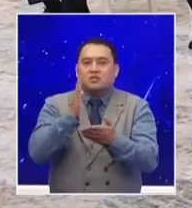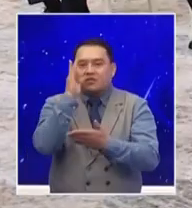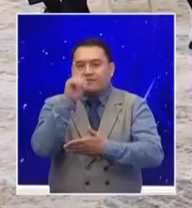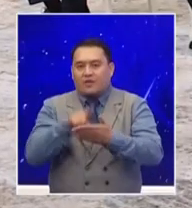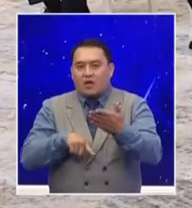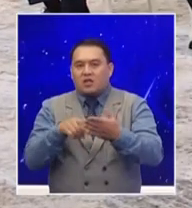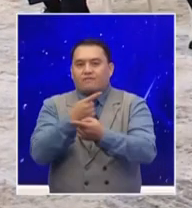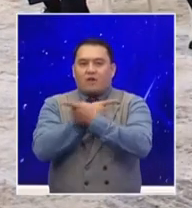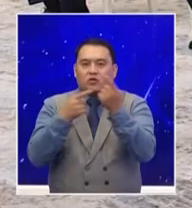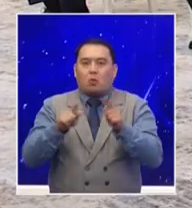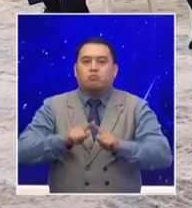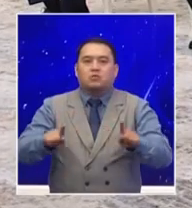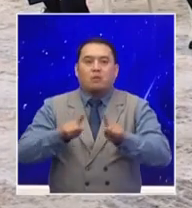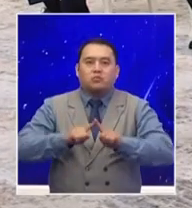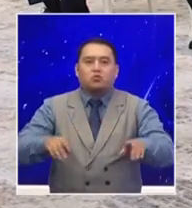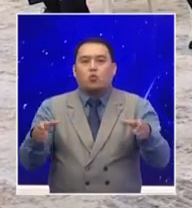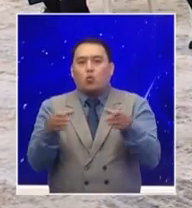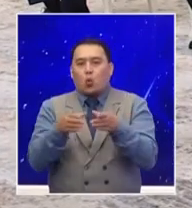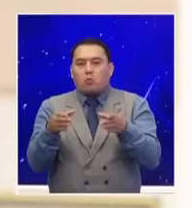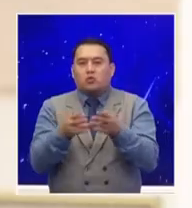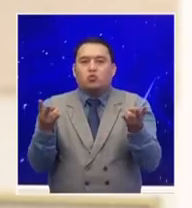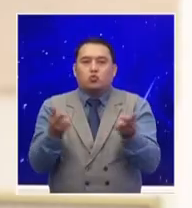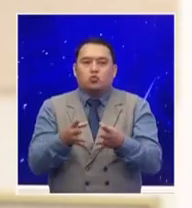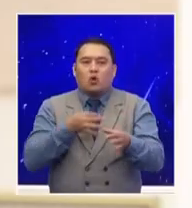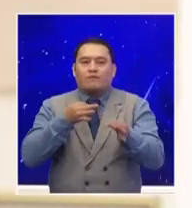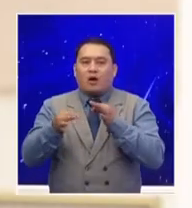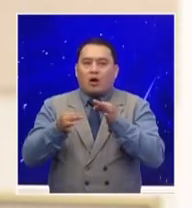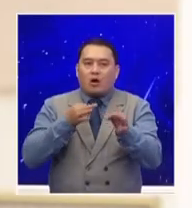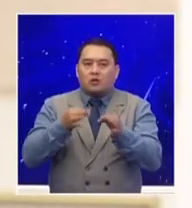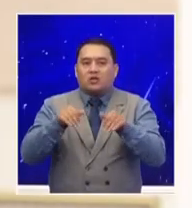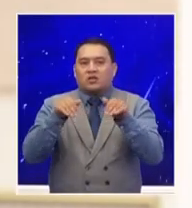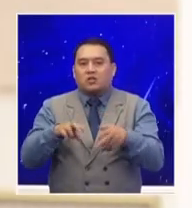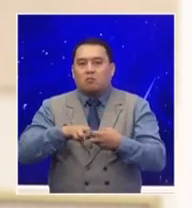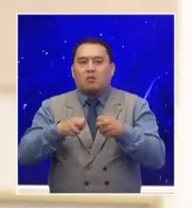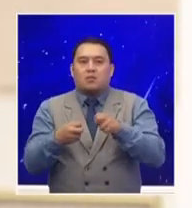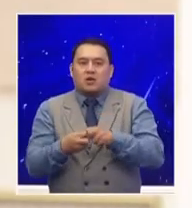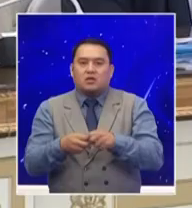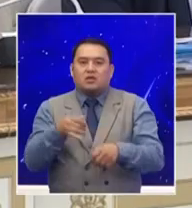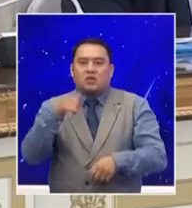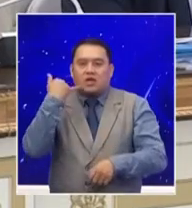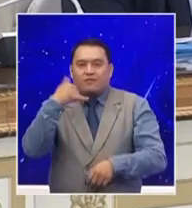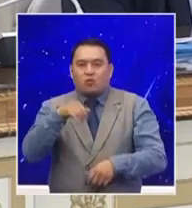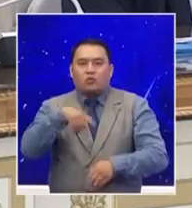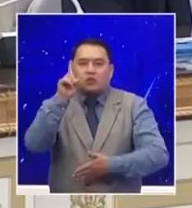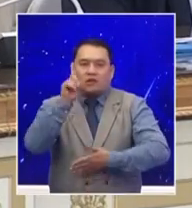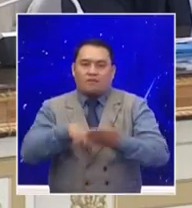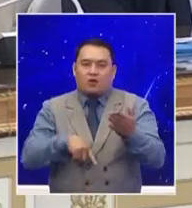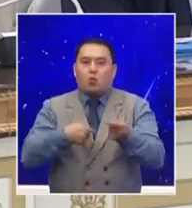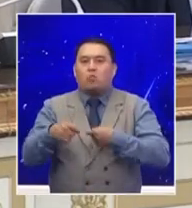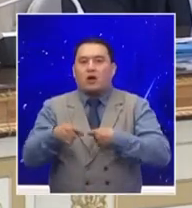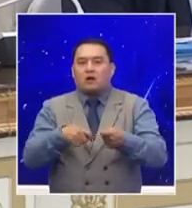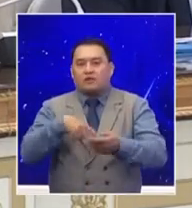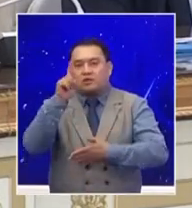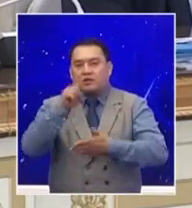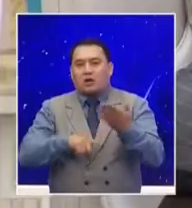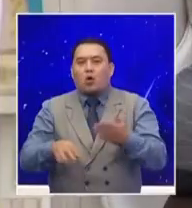действуют информационно-пропагандистские группы, а для нуждающихся в консультации и решении проблем – телефон доверия. Также Управление по делам